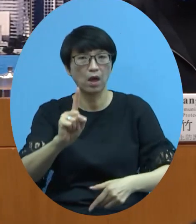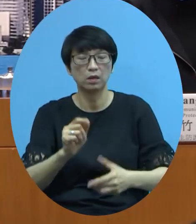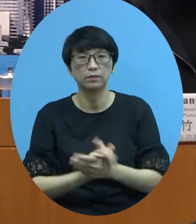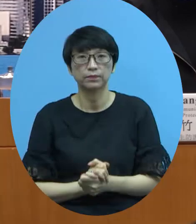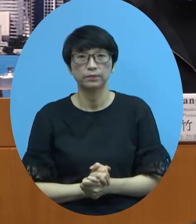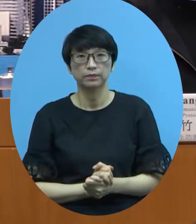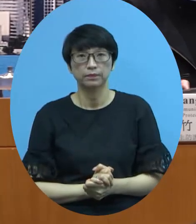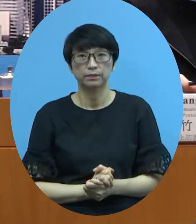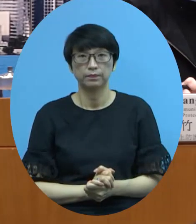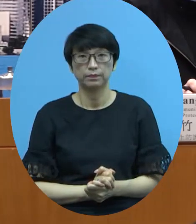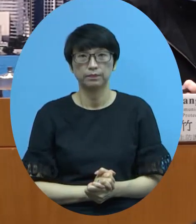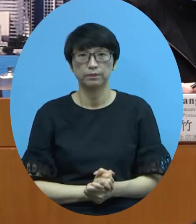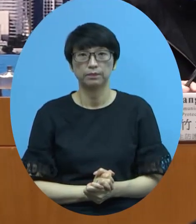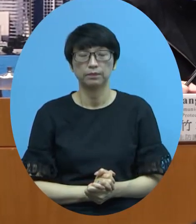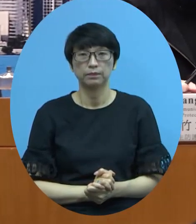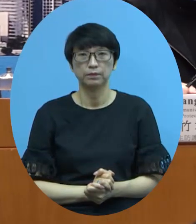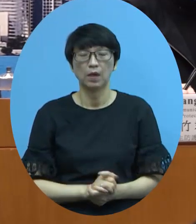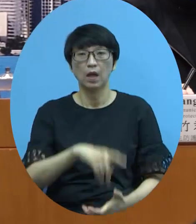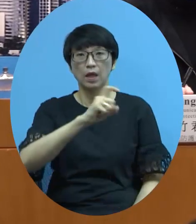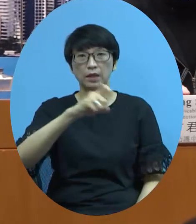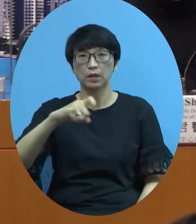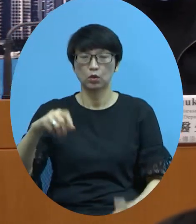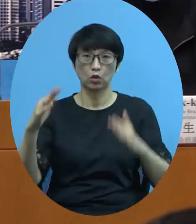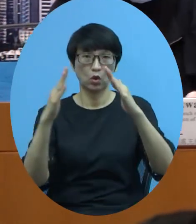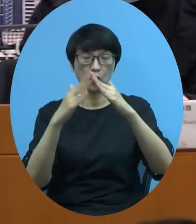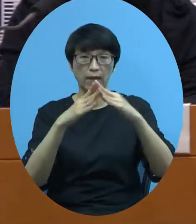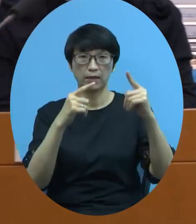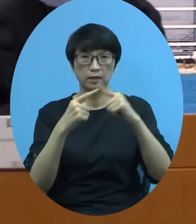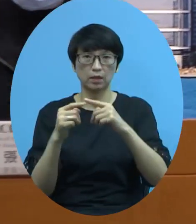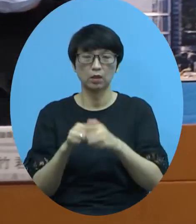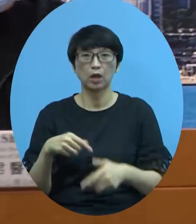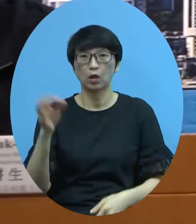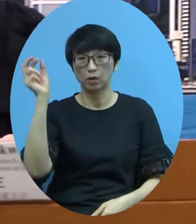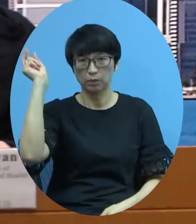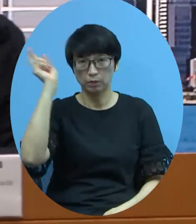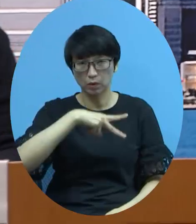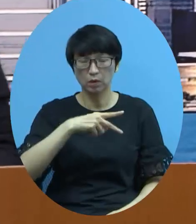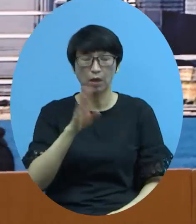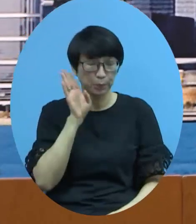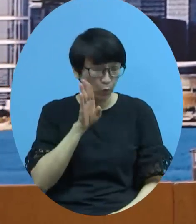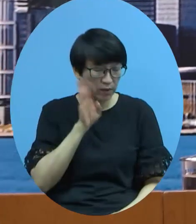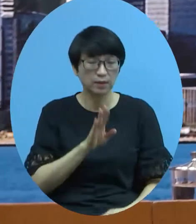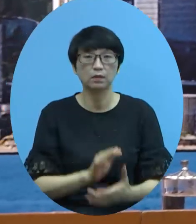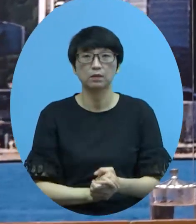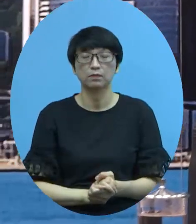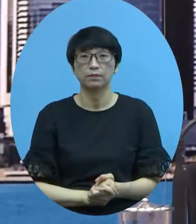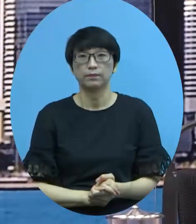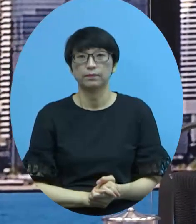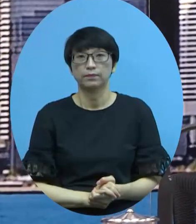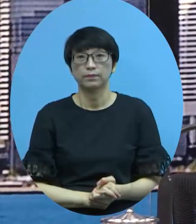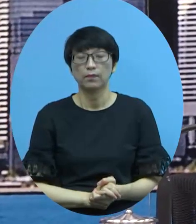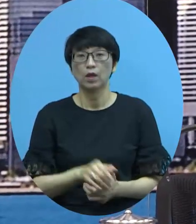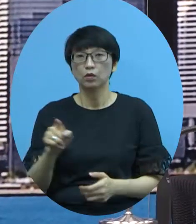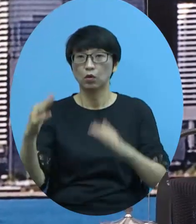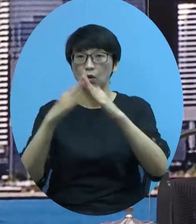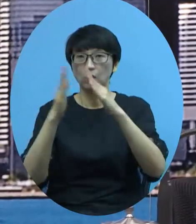係，李博爾嗰個屋企人就我哋搞錯咗咧，其實都係好唔好意思。咁我哋都同嗰個屋企咧